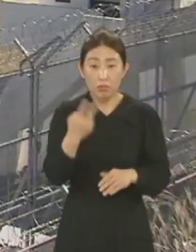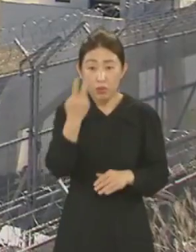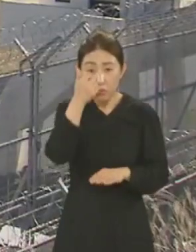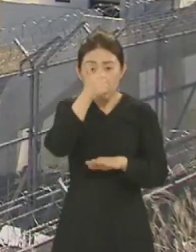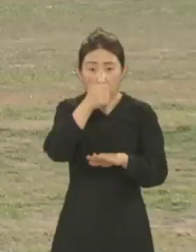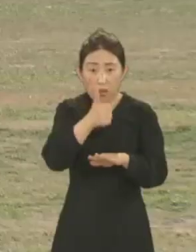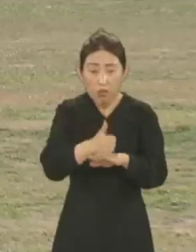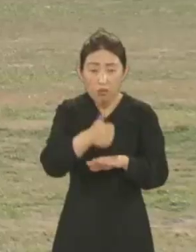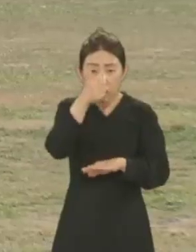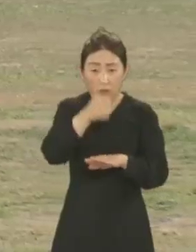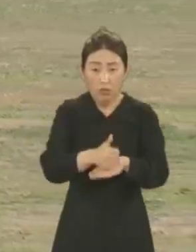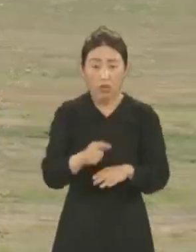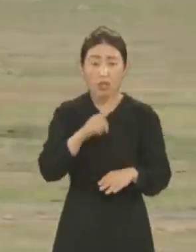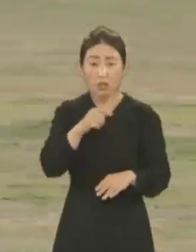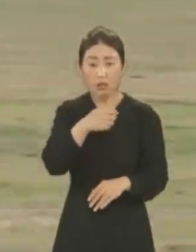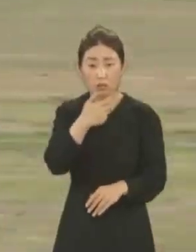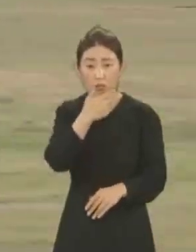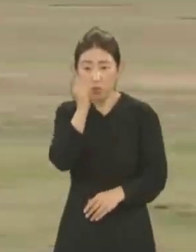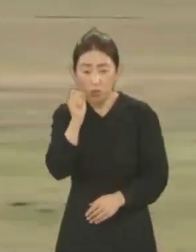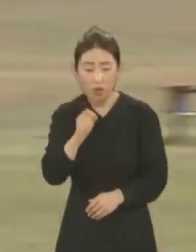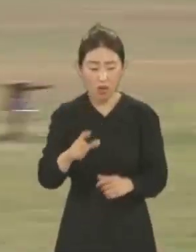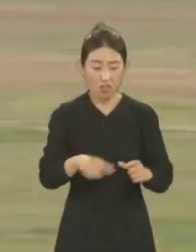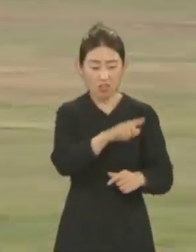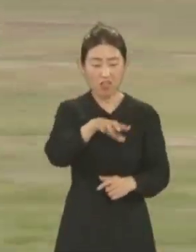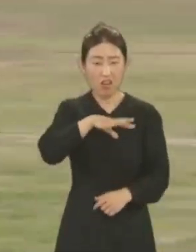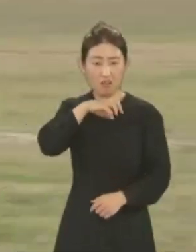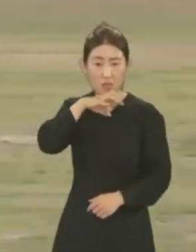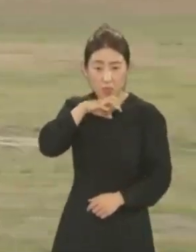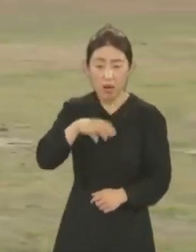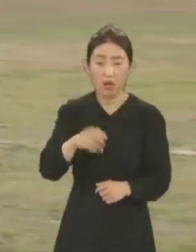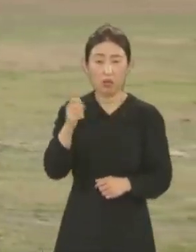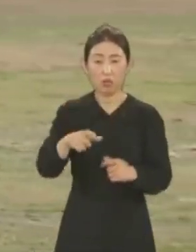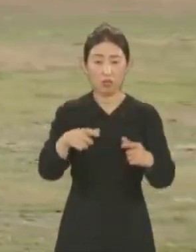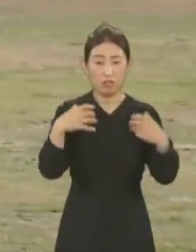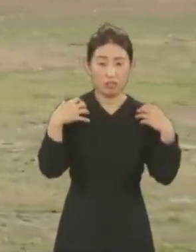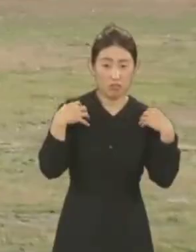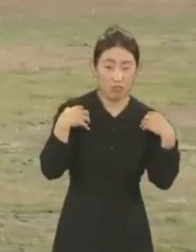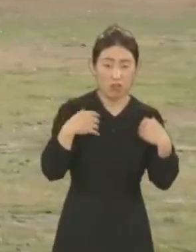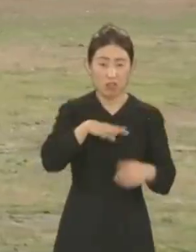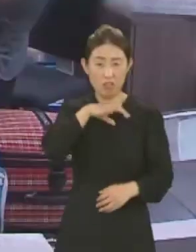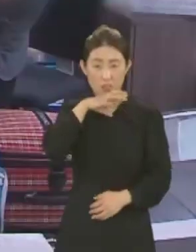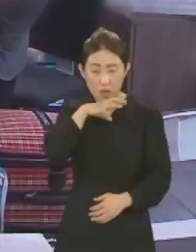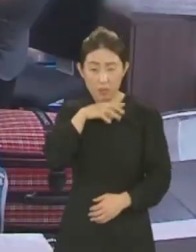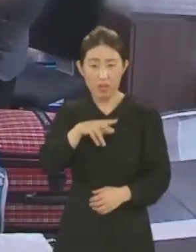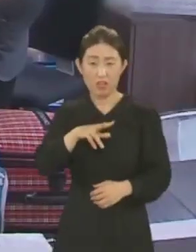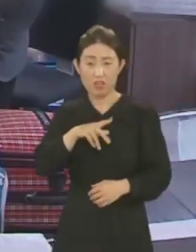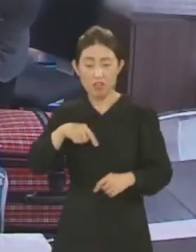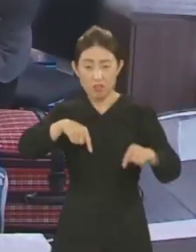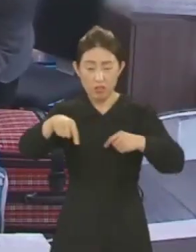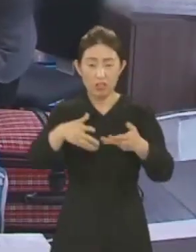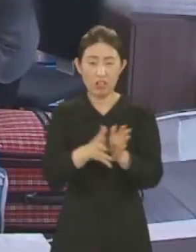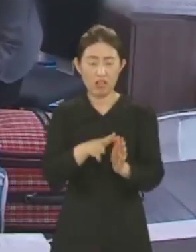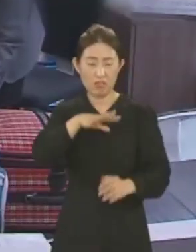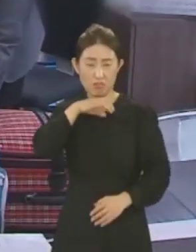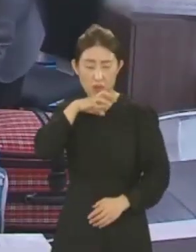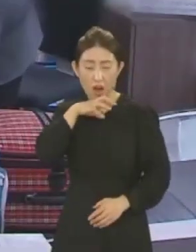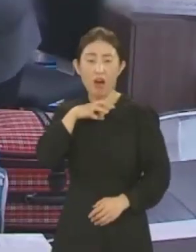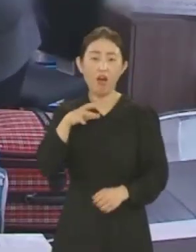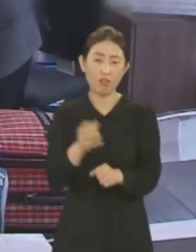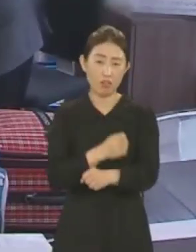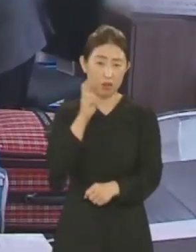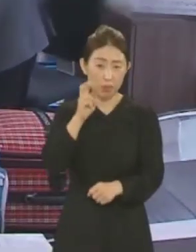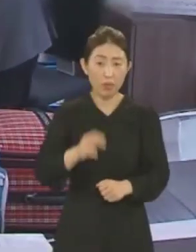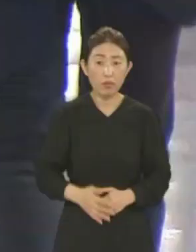상황대로 확정될 경우 지역 민심이 요동치고 지자체와 정치권의 반발 등 엄청난 파장이 예상됩니다